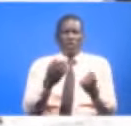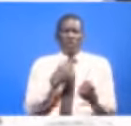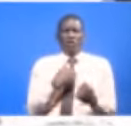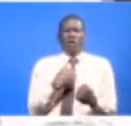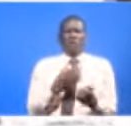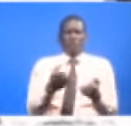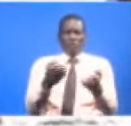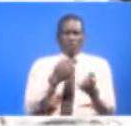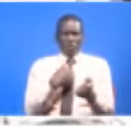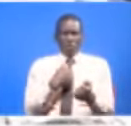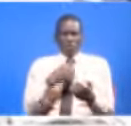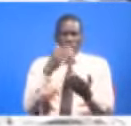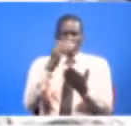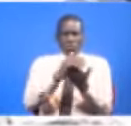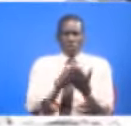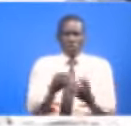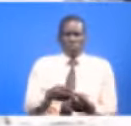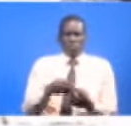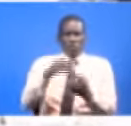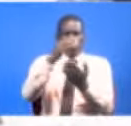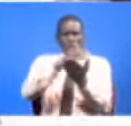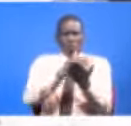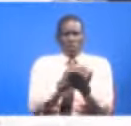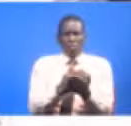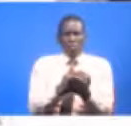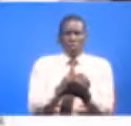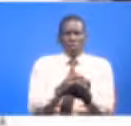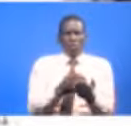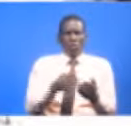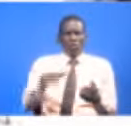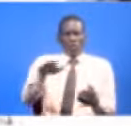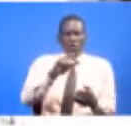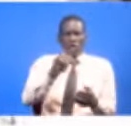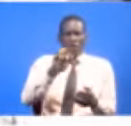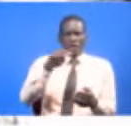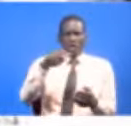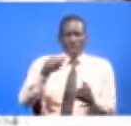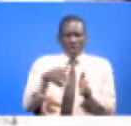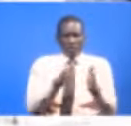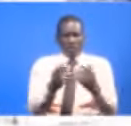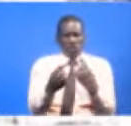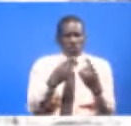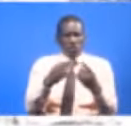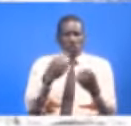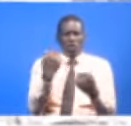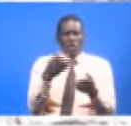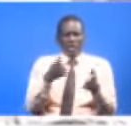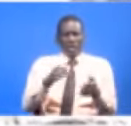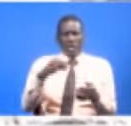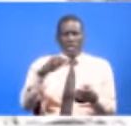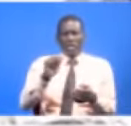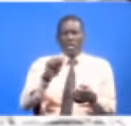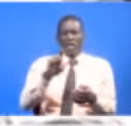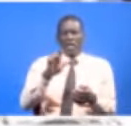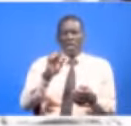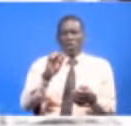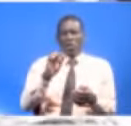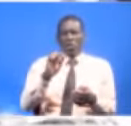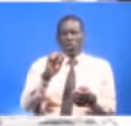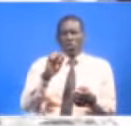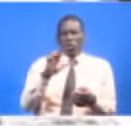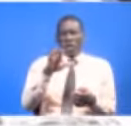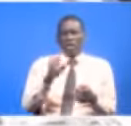na program maalum ya sehemu ya Tana River, manake hii nazungumzia tu hapa Galole constituency, lakini ukienda